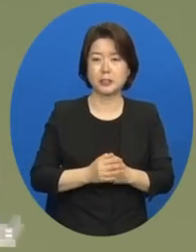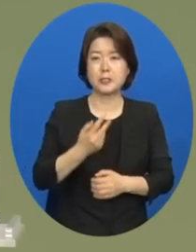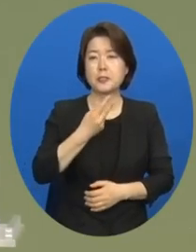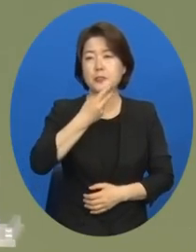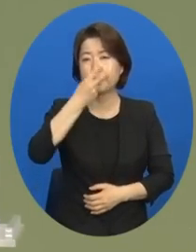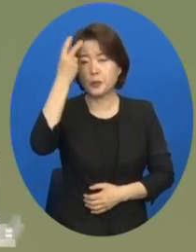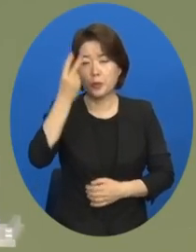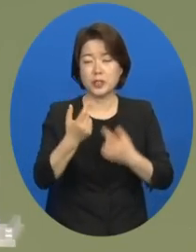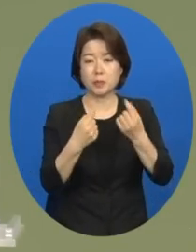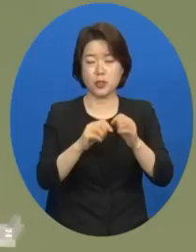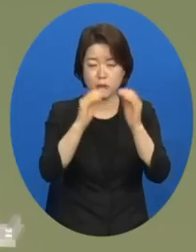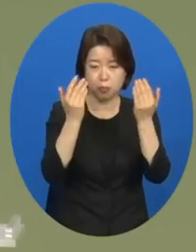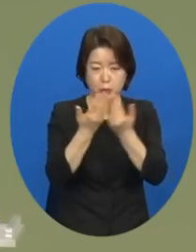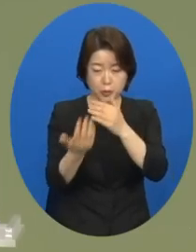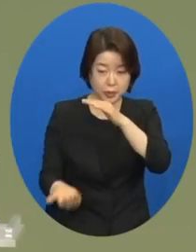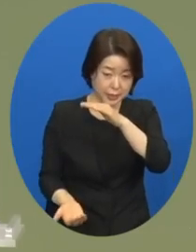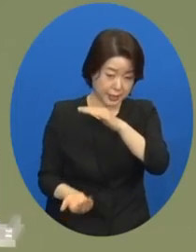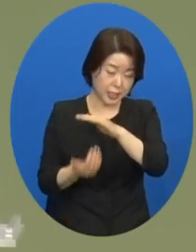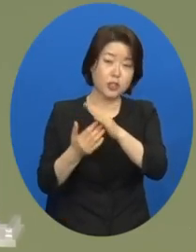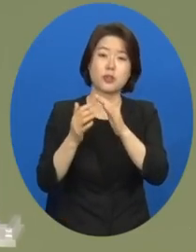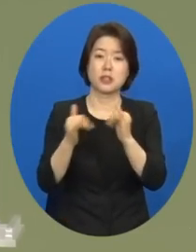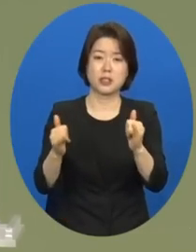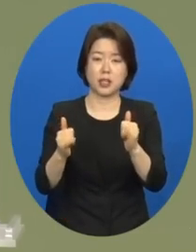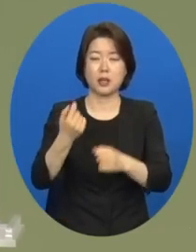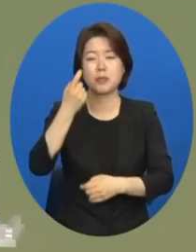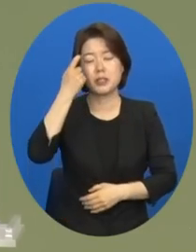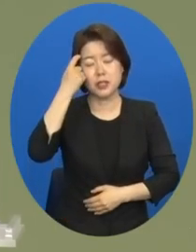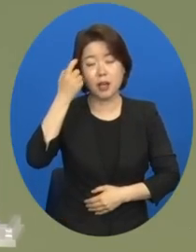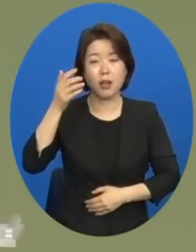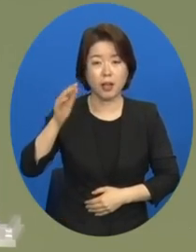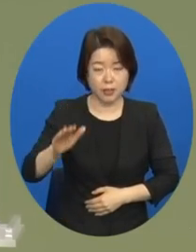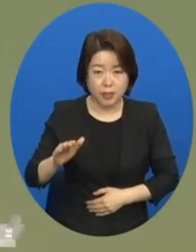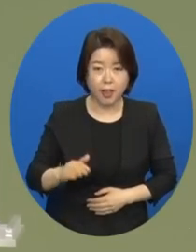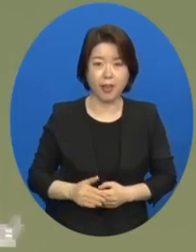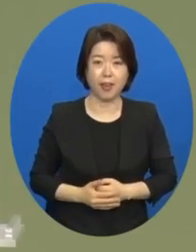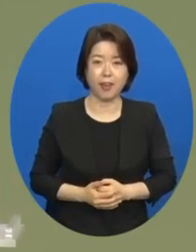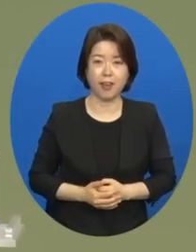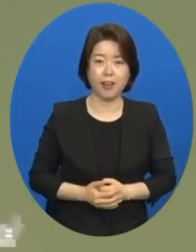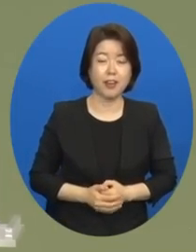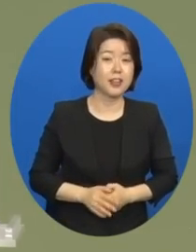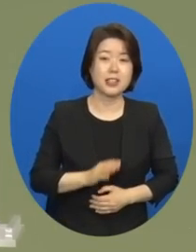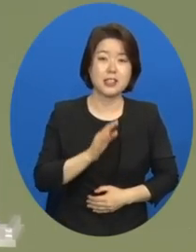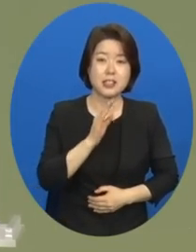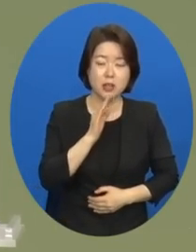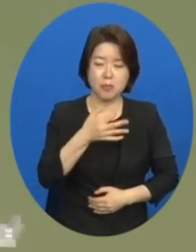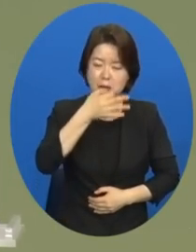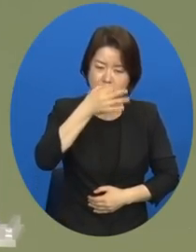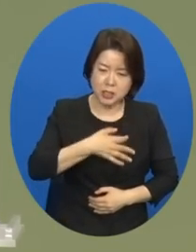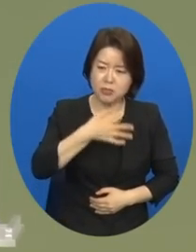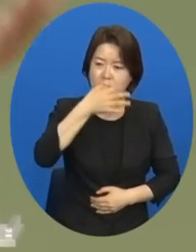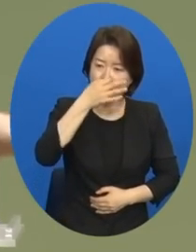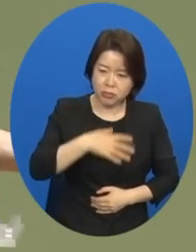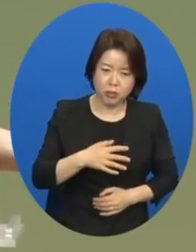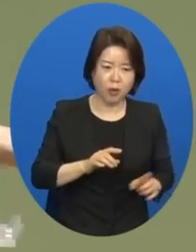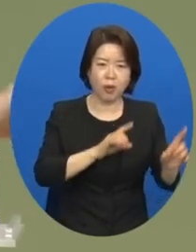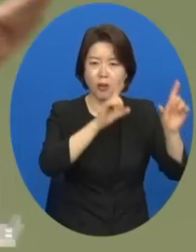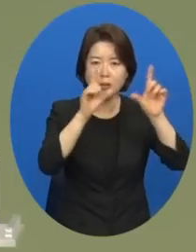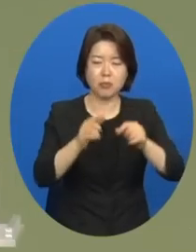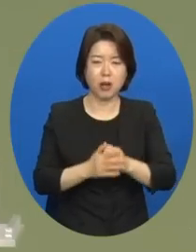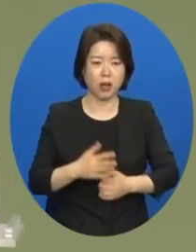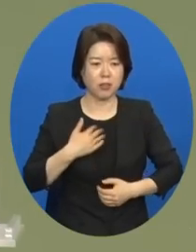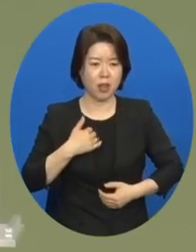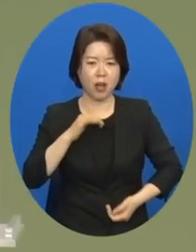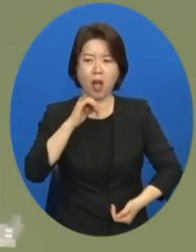모든 것을 다 이룬 사람이라고 생각을 했는데 너무너무 인제 힘들어지고 한계